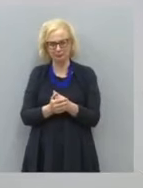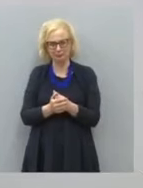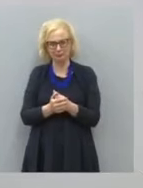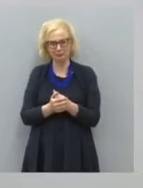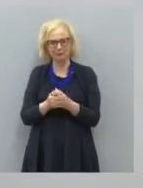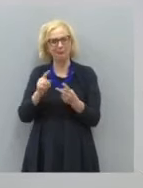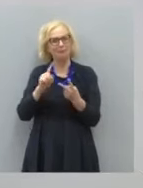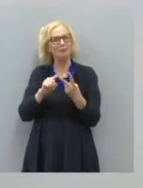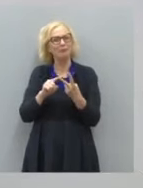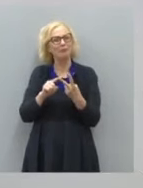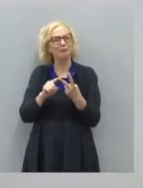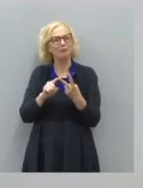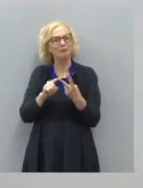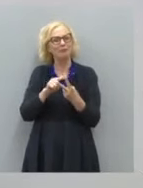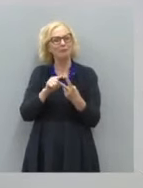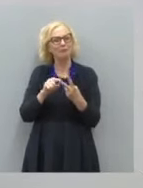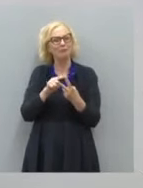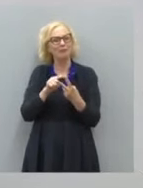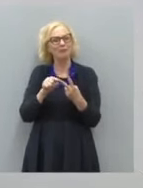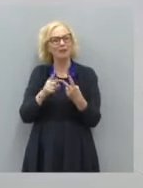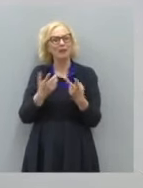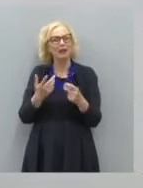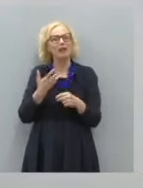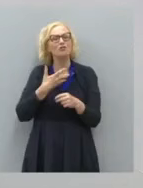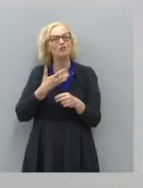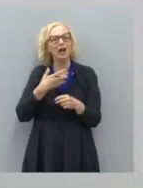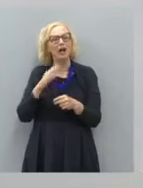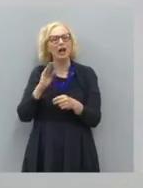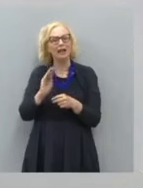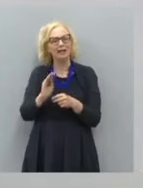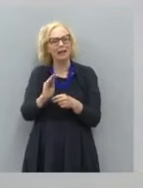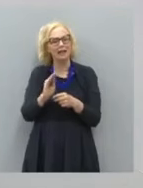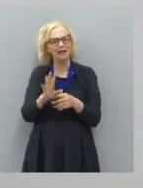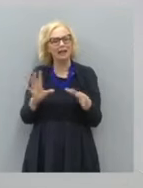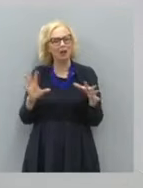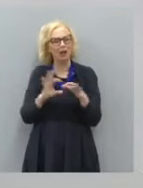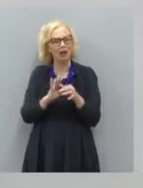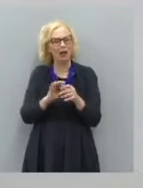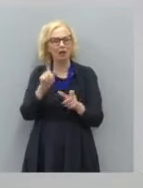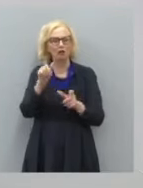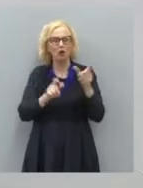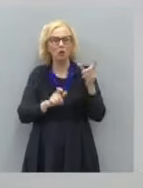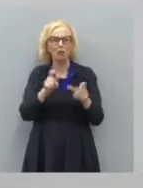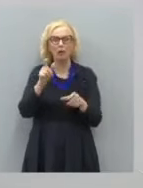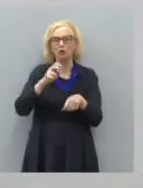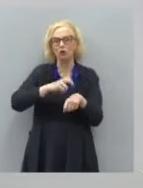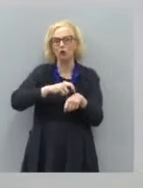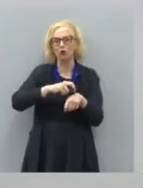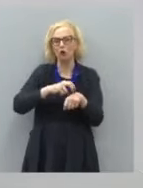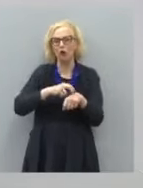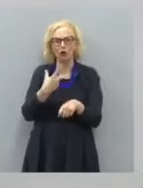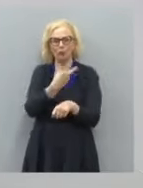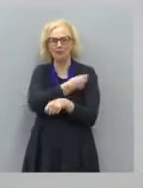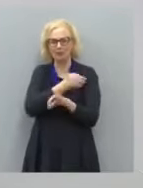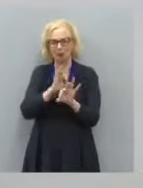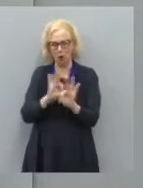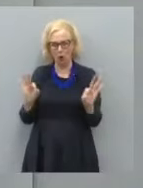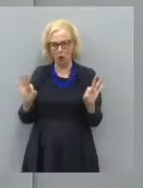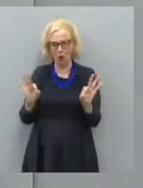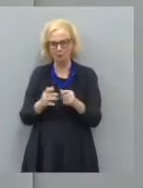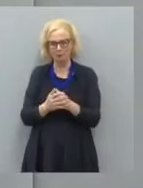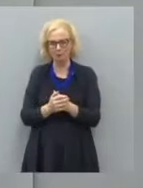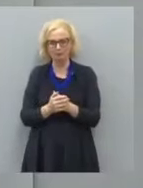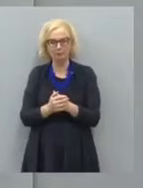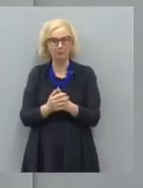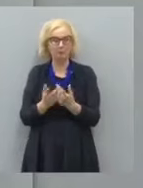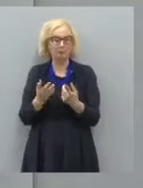sensibilizzazione poi c'è anche una richiesta in relazione ai sanitari che non ci sono vaccinati dovremmo chiudere